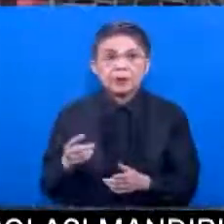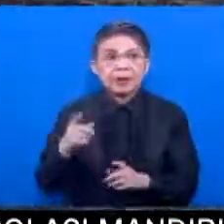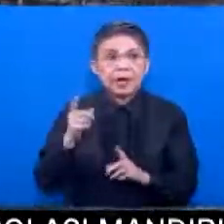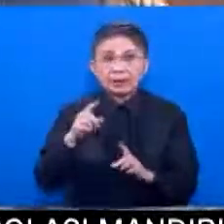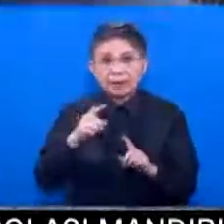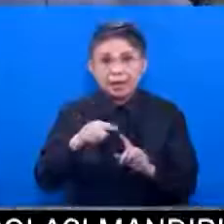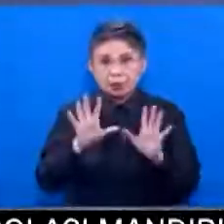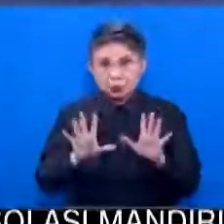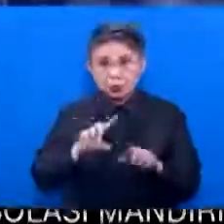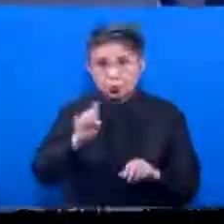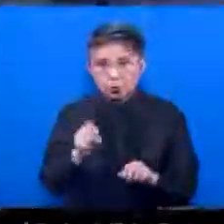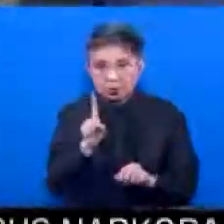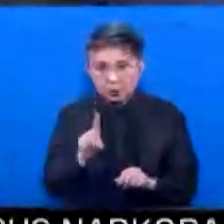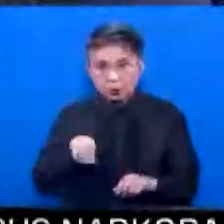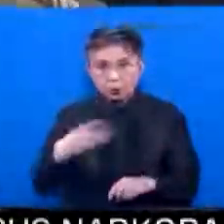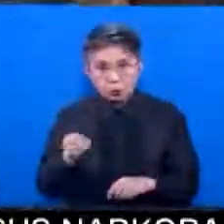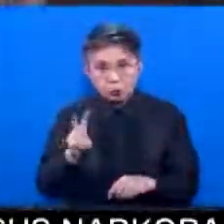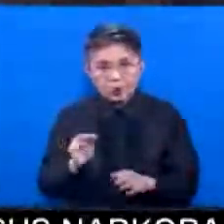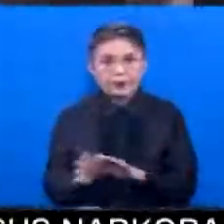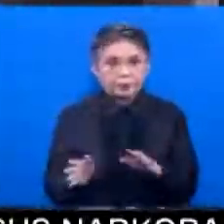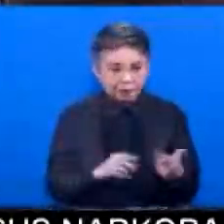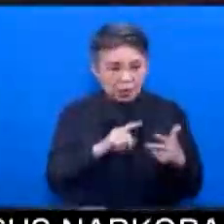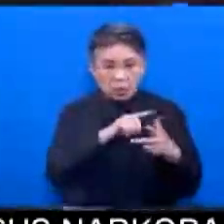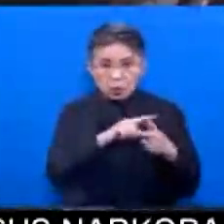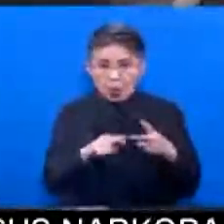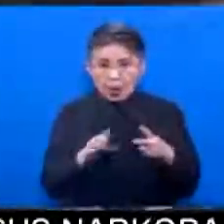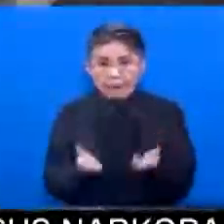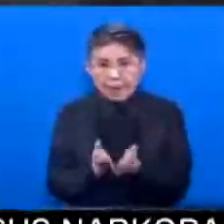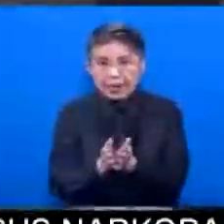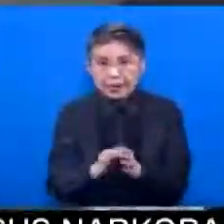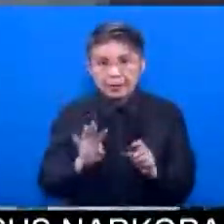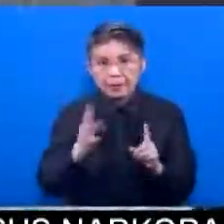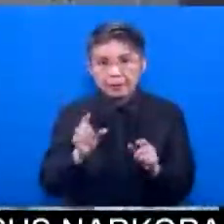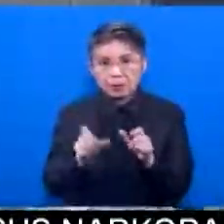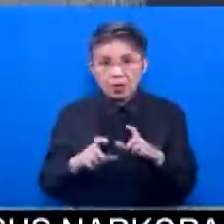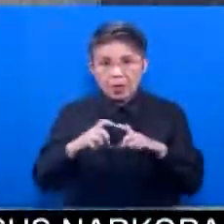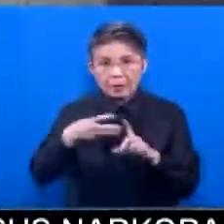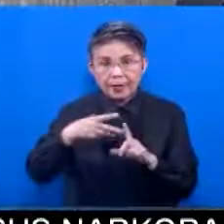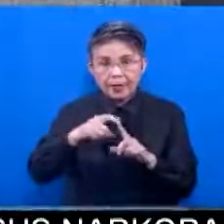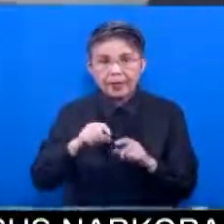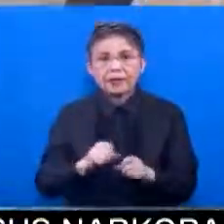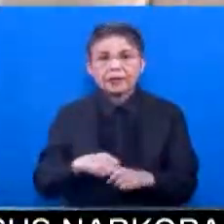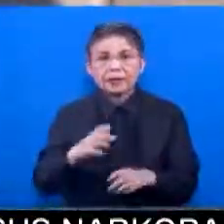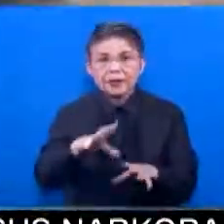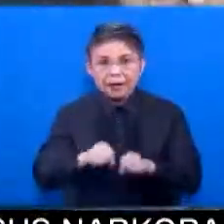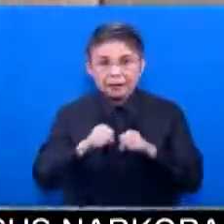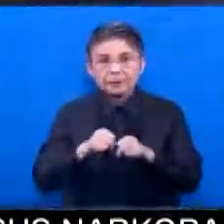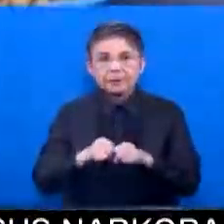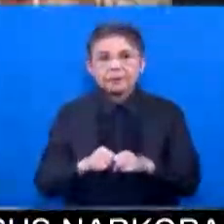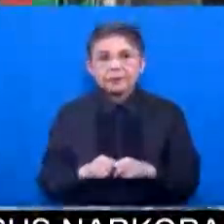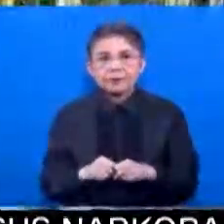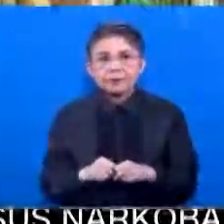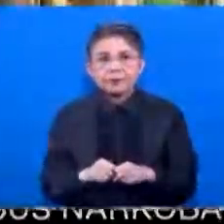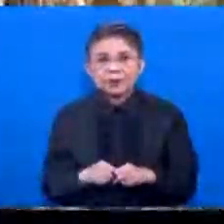pada 10 Januari 2022. Sementara dua kapal lagi dengan 14 orang ABK ditangkap KRI Tuanku Imam